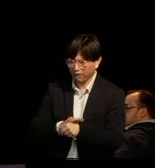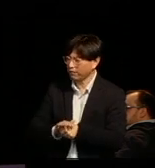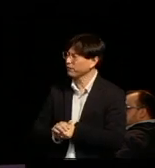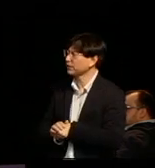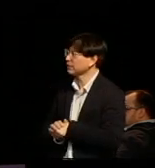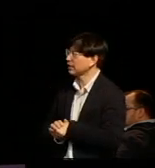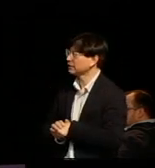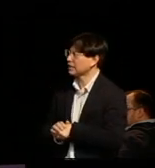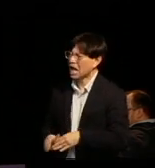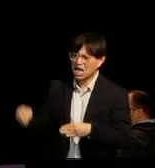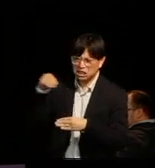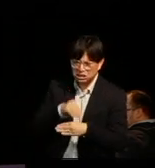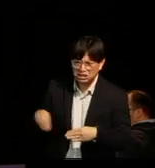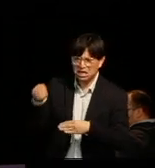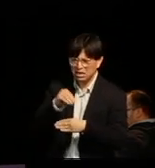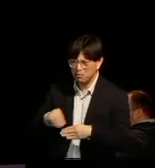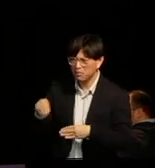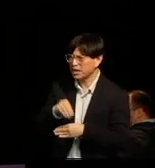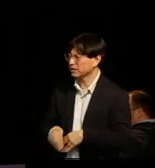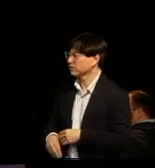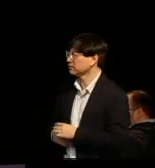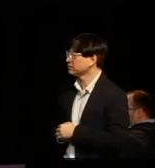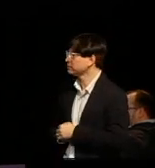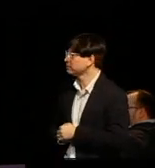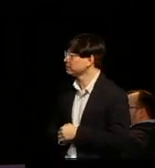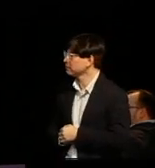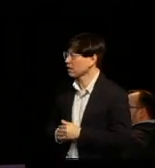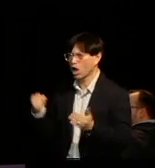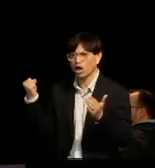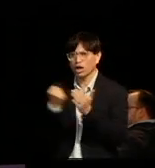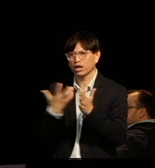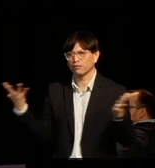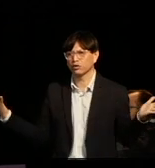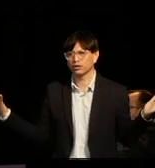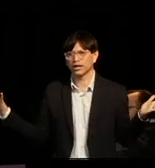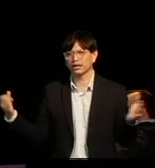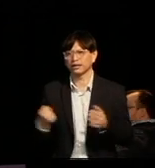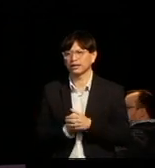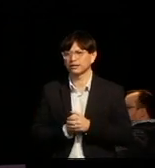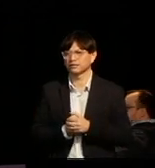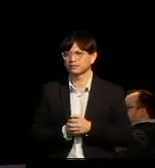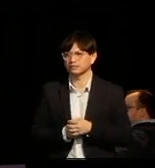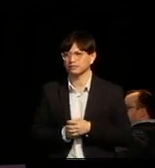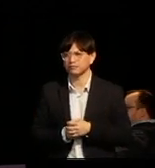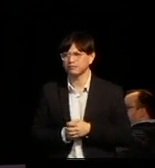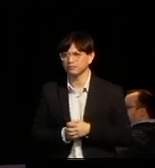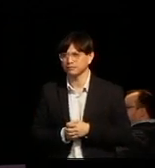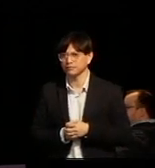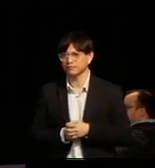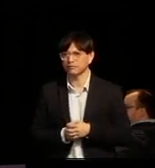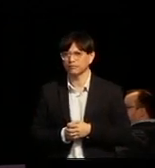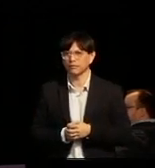di inserimento dei bambini m Questo è fondamentale per perché poi